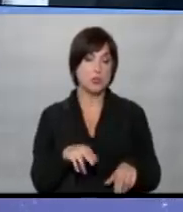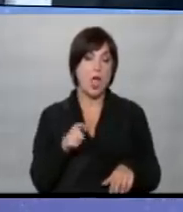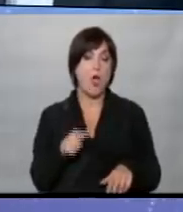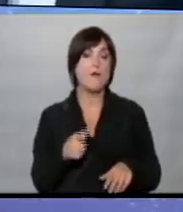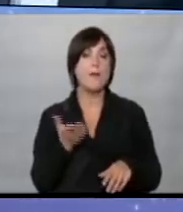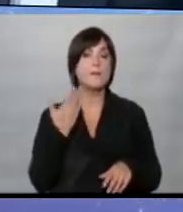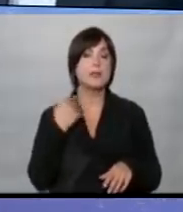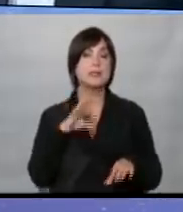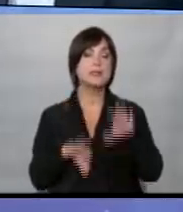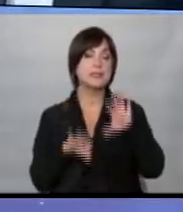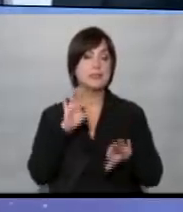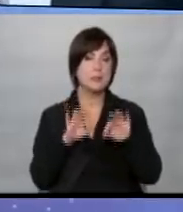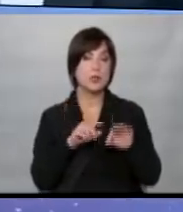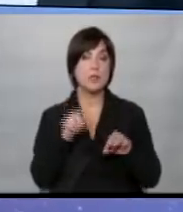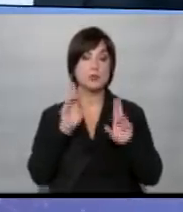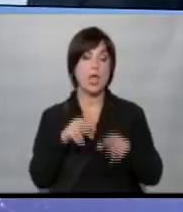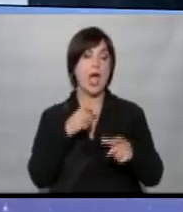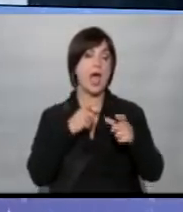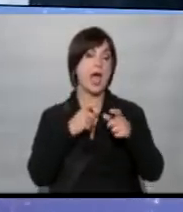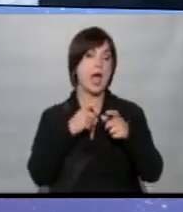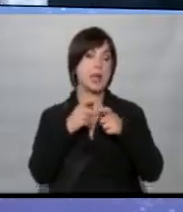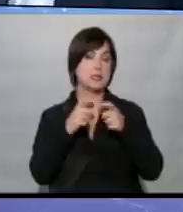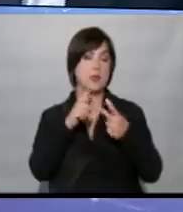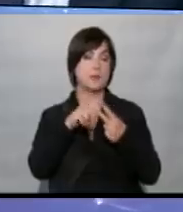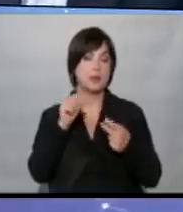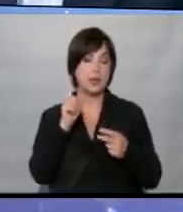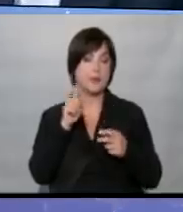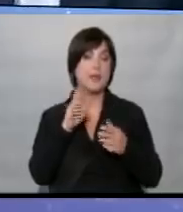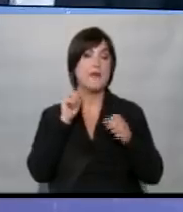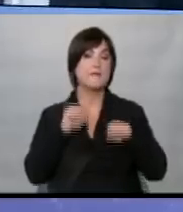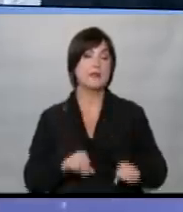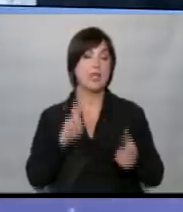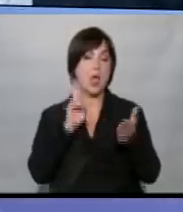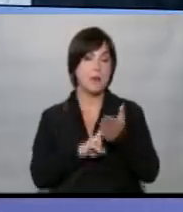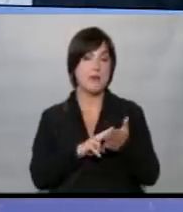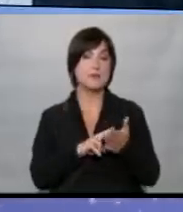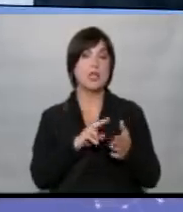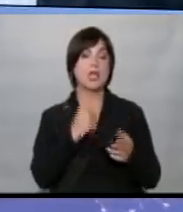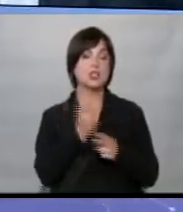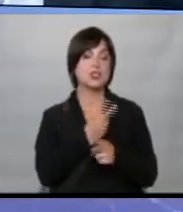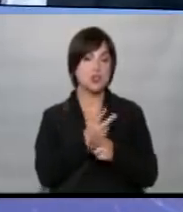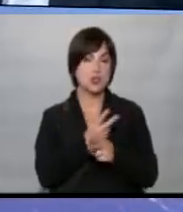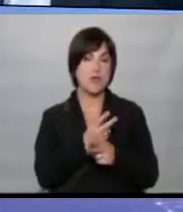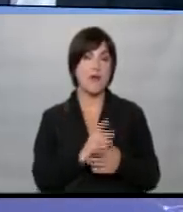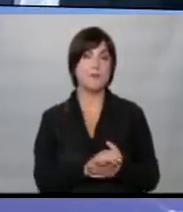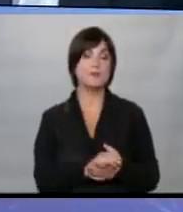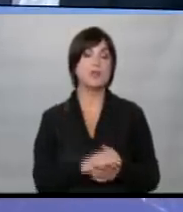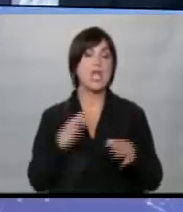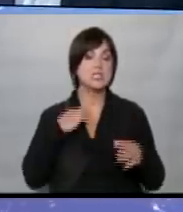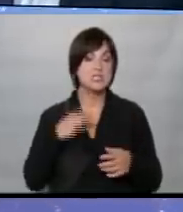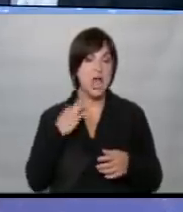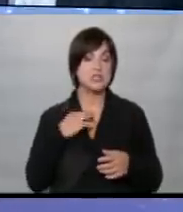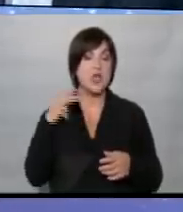тие предвремени парламентарни избори, наместо да разговараме за прибе, владење на правото, на правна држава, јас повеќе го сакам како термин,